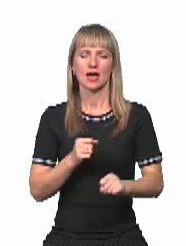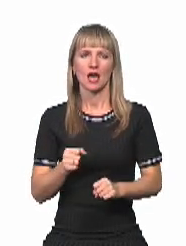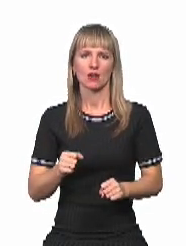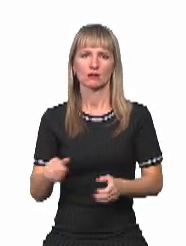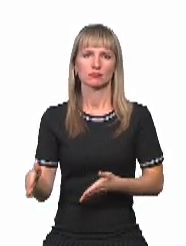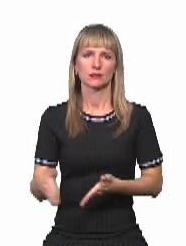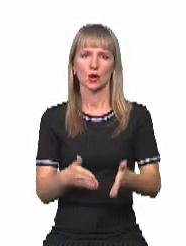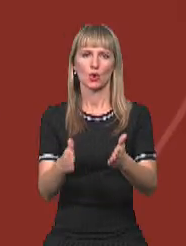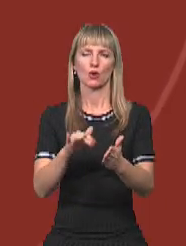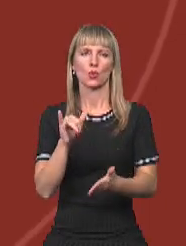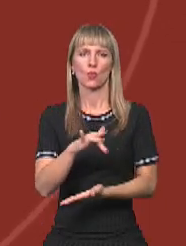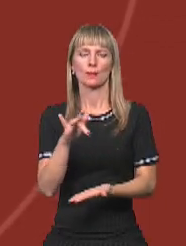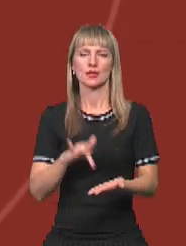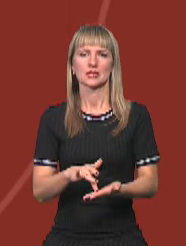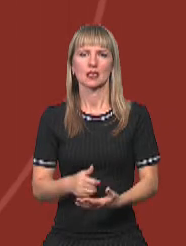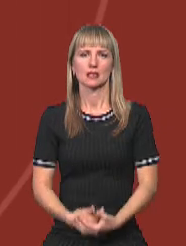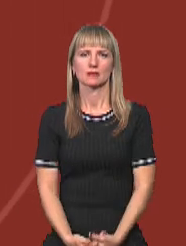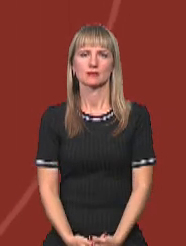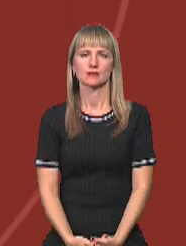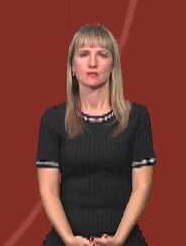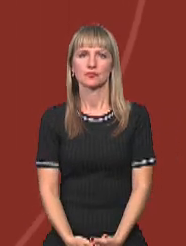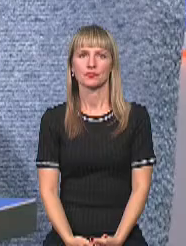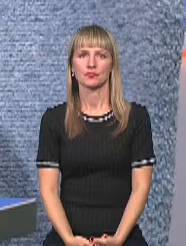у містах.